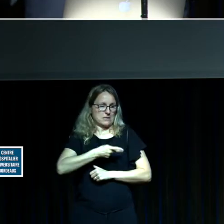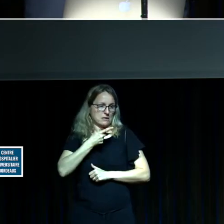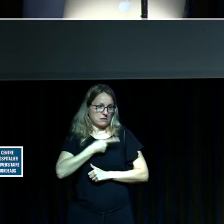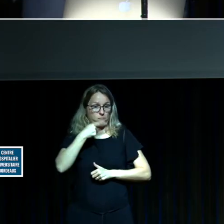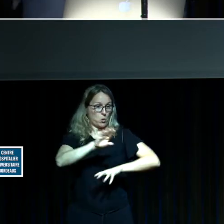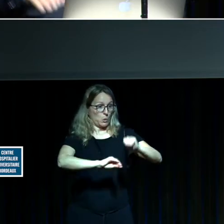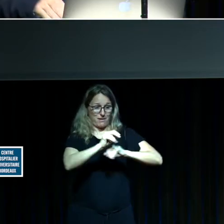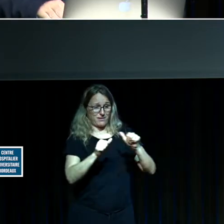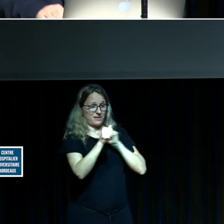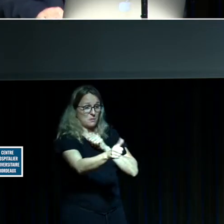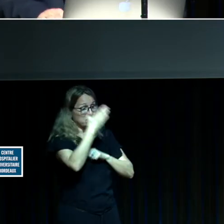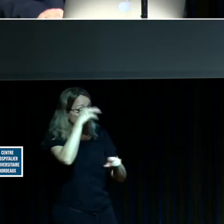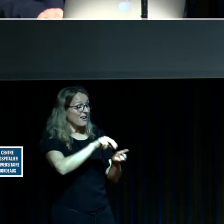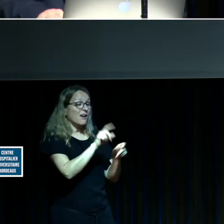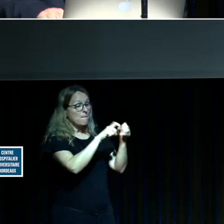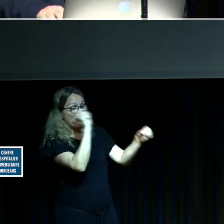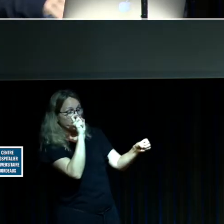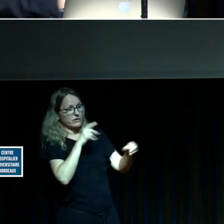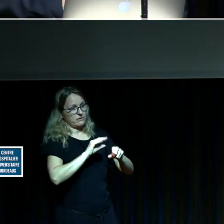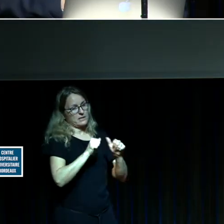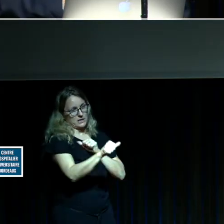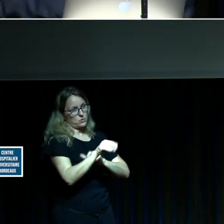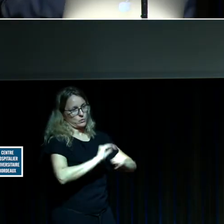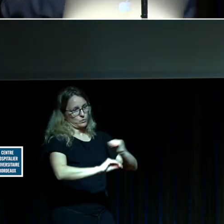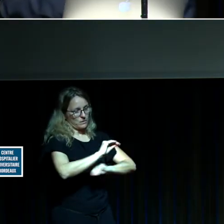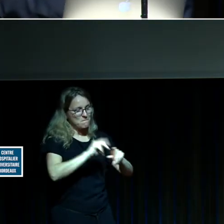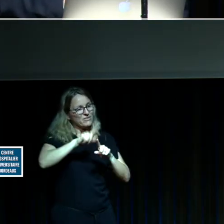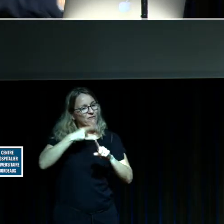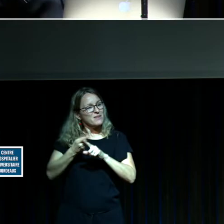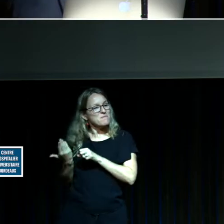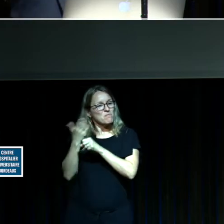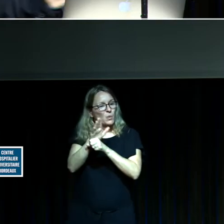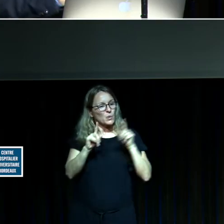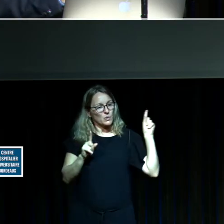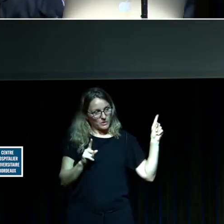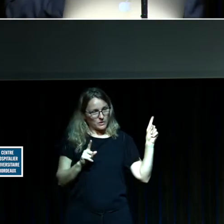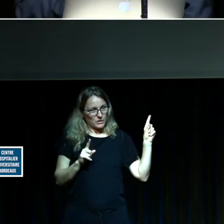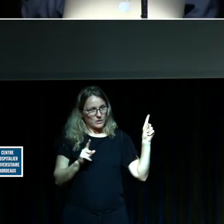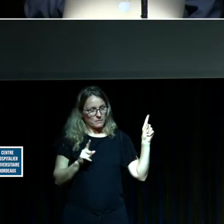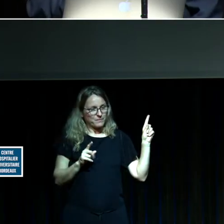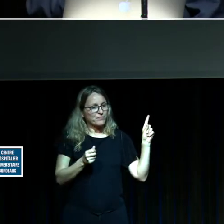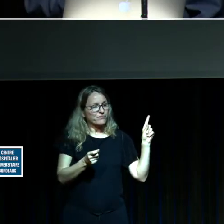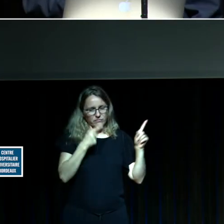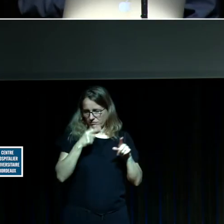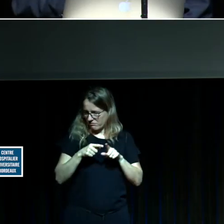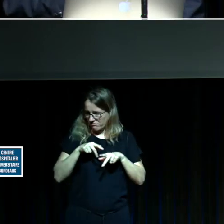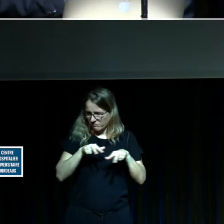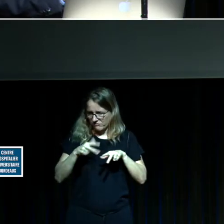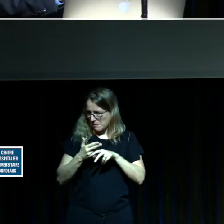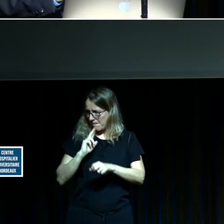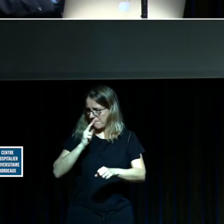distance un patient qui a fait un accident vasculaire cérébral. Sur le petit film que vous allez voir, il a été tourné il y a déjà quelques